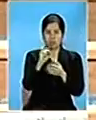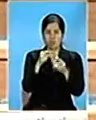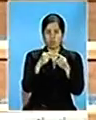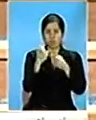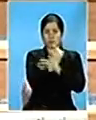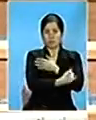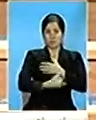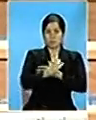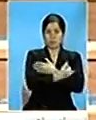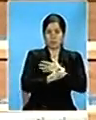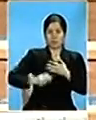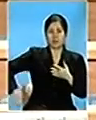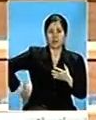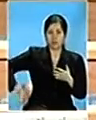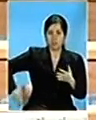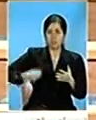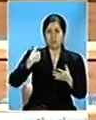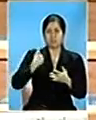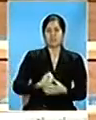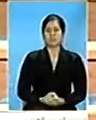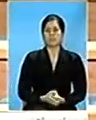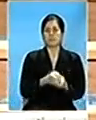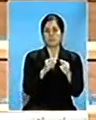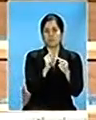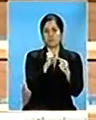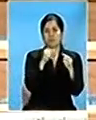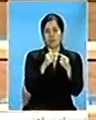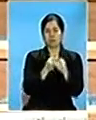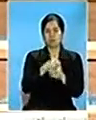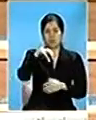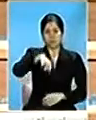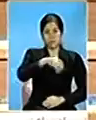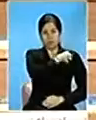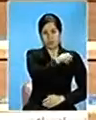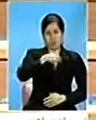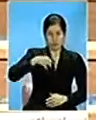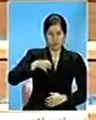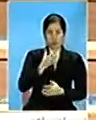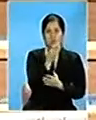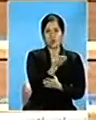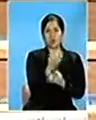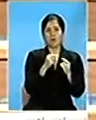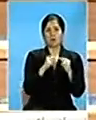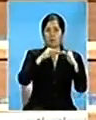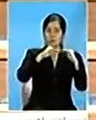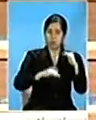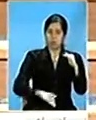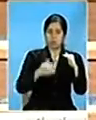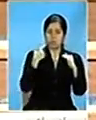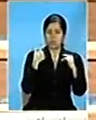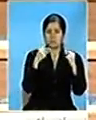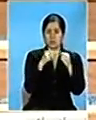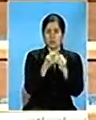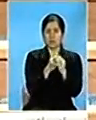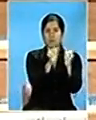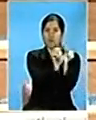กัมพูชาผ่านสถานทูตเพื่อที่จะขอทุเลาโทษหรือขออิสรภาพให้กับท่านวีระสม